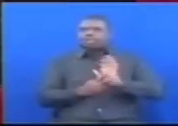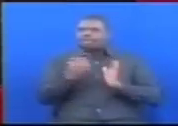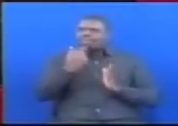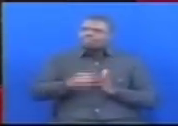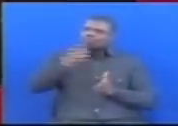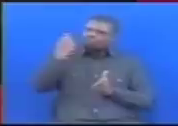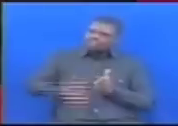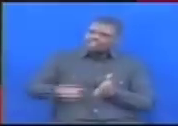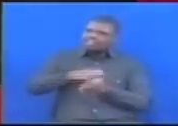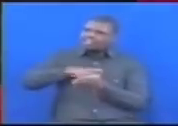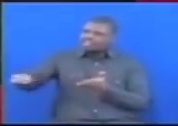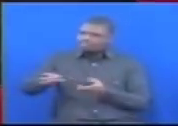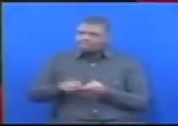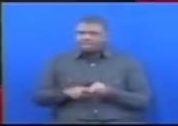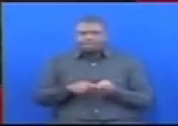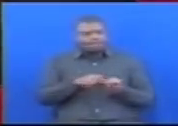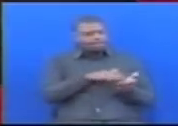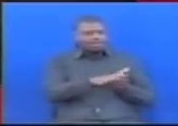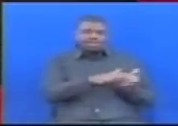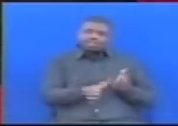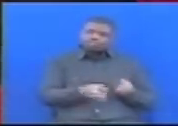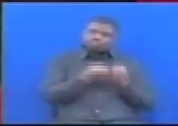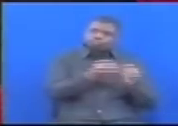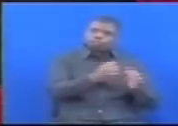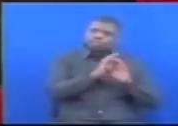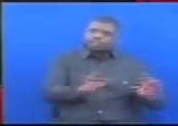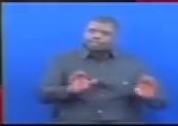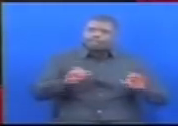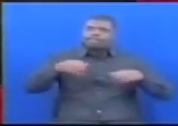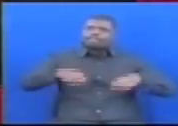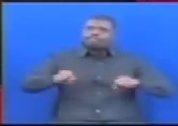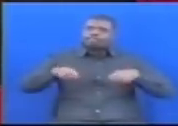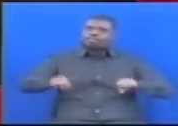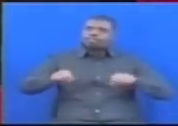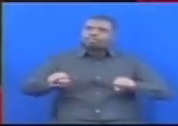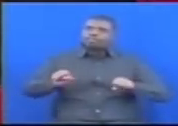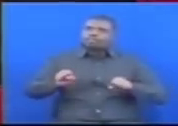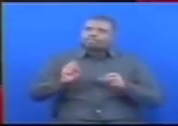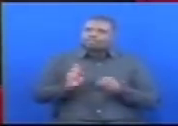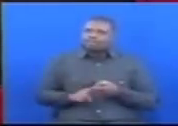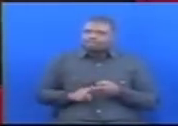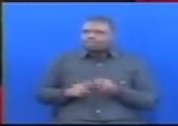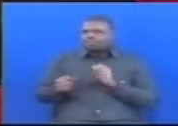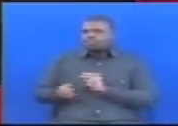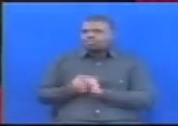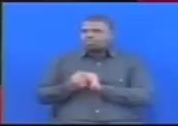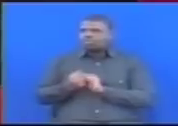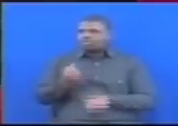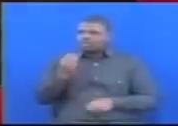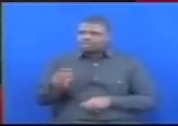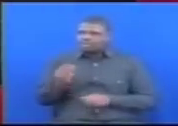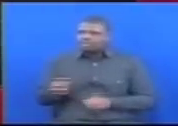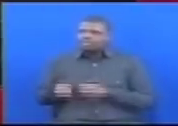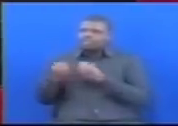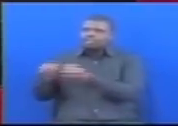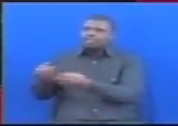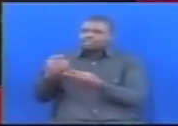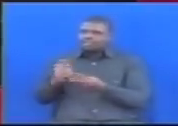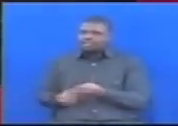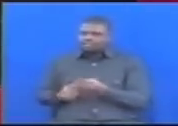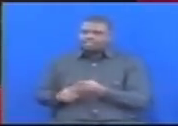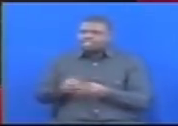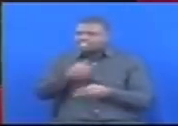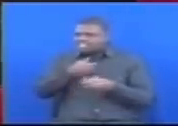faini watalipa, na nimeelekeza bodaboda ambazo ziko kwenye makundi matatu zitakazopelekwa kituo cha polisi,